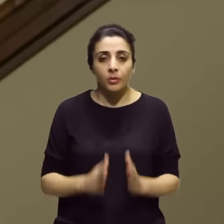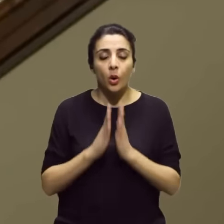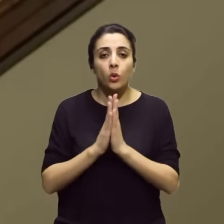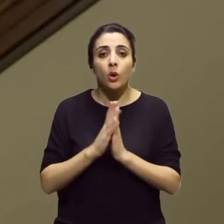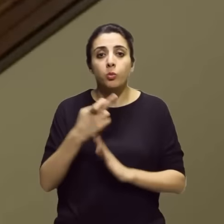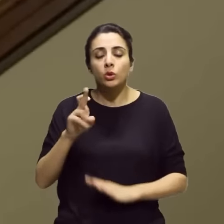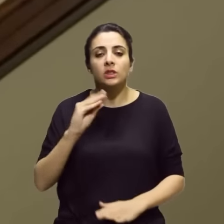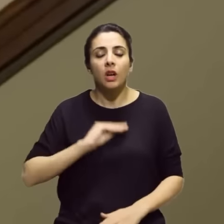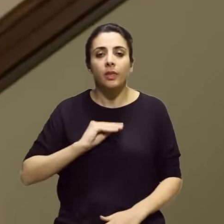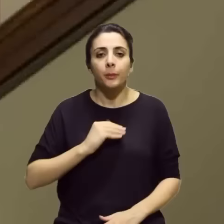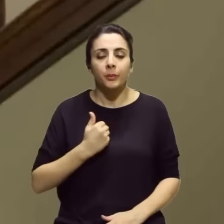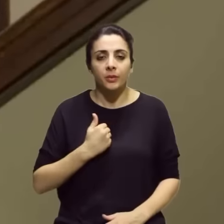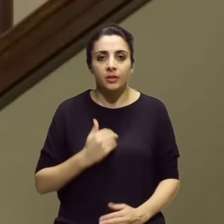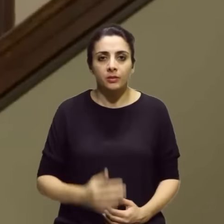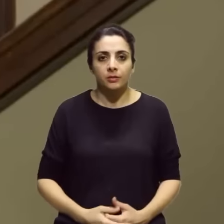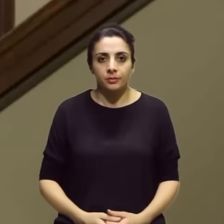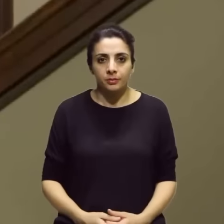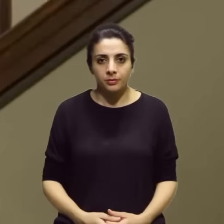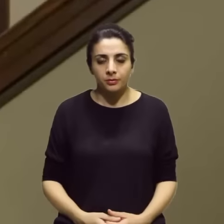Pardon, boşlandım.